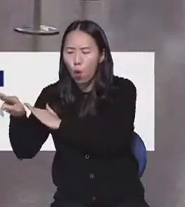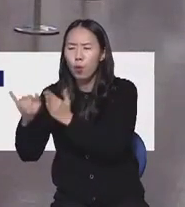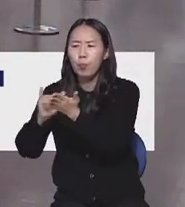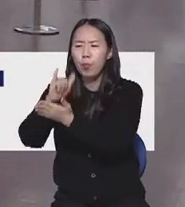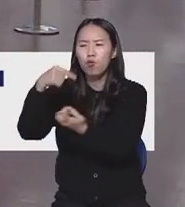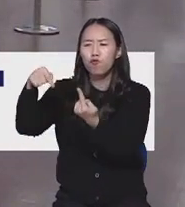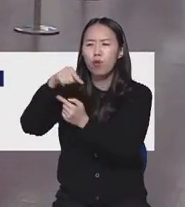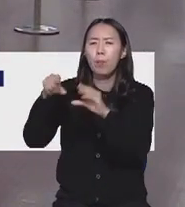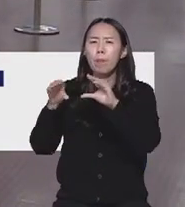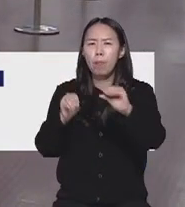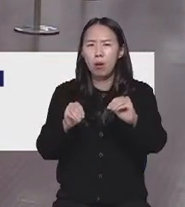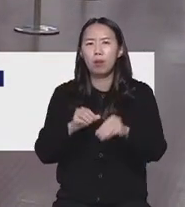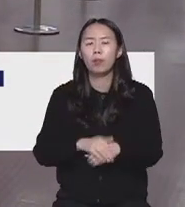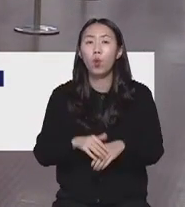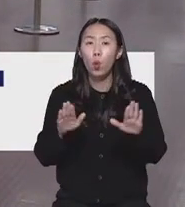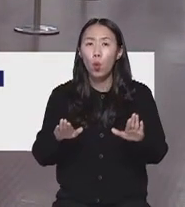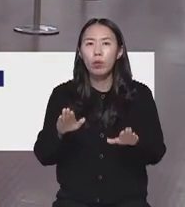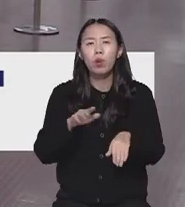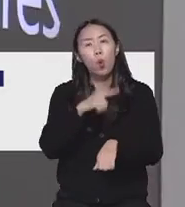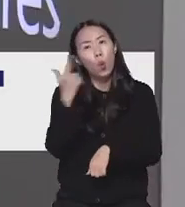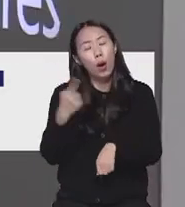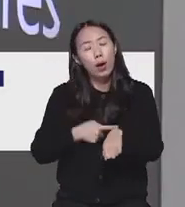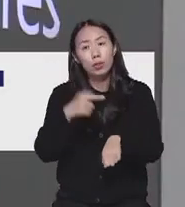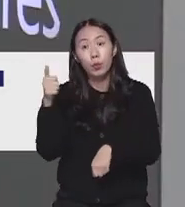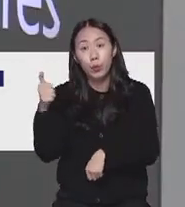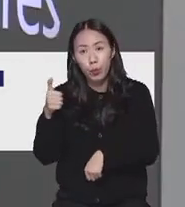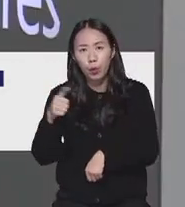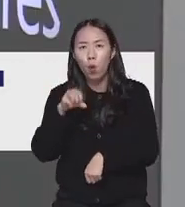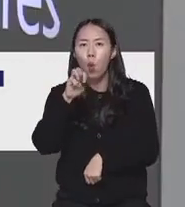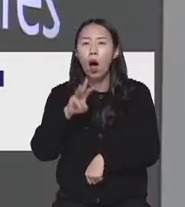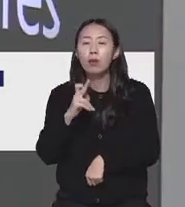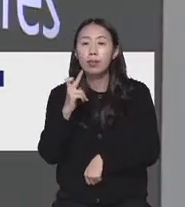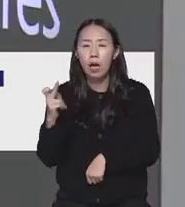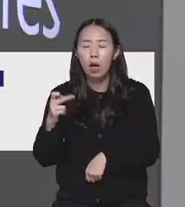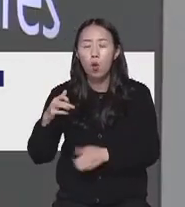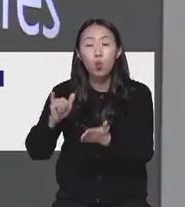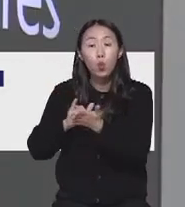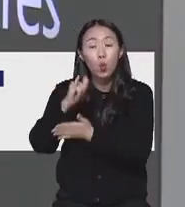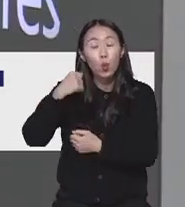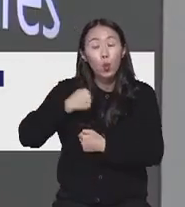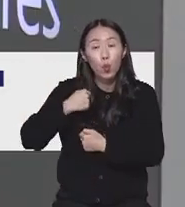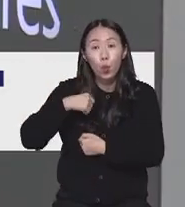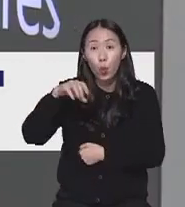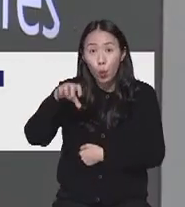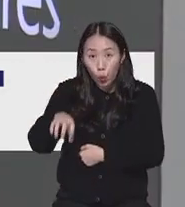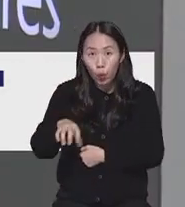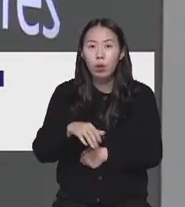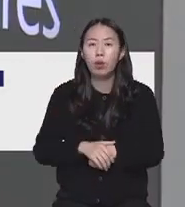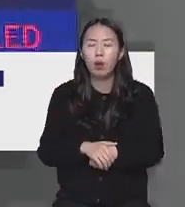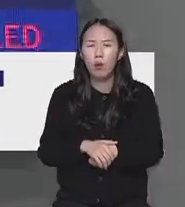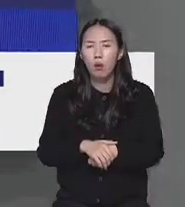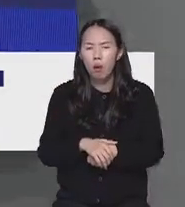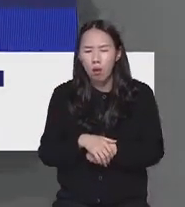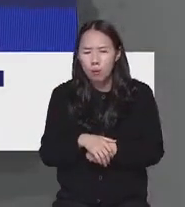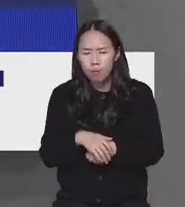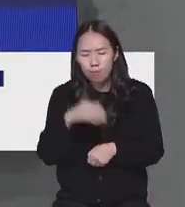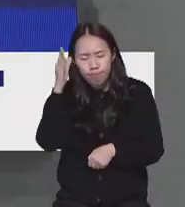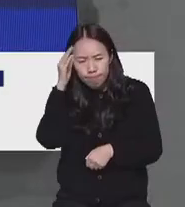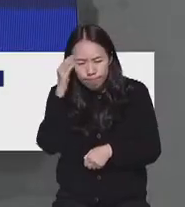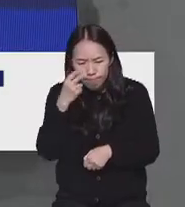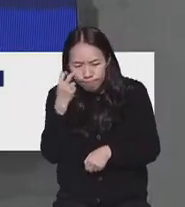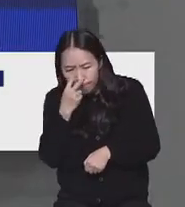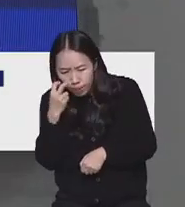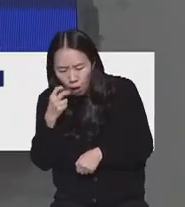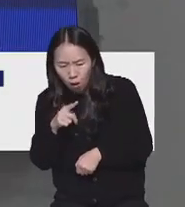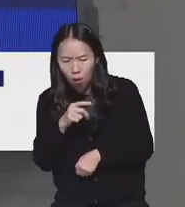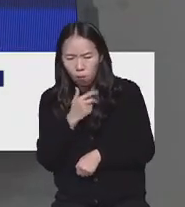빚어졌습니다. 오늘 오후 1시 50분쯤 광주시 광산구 공군 제1전투비행장 우체국에서 탐지견이 폭발물로